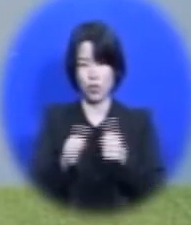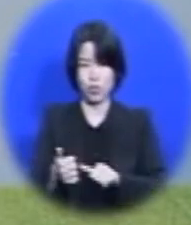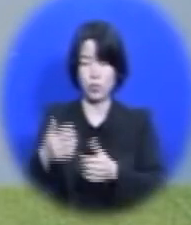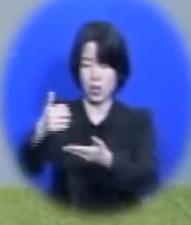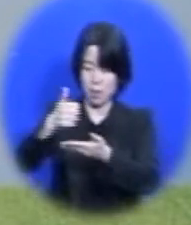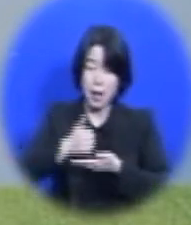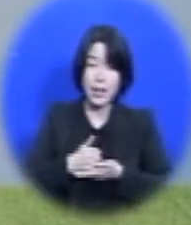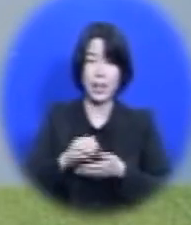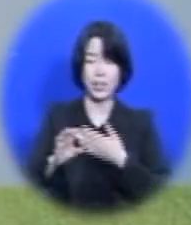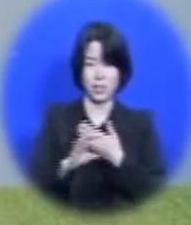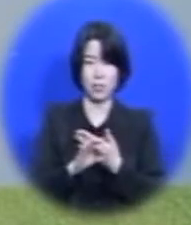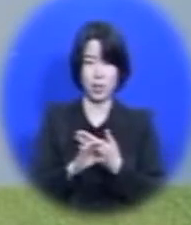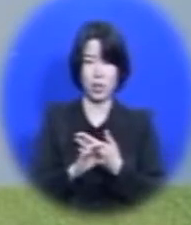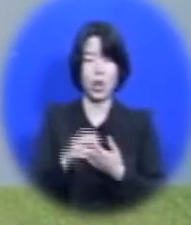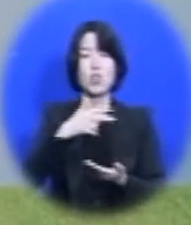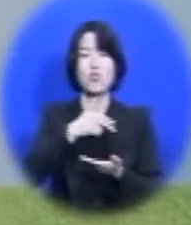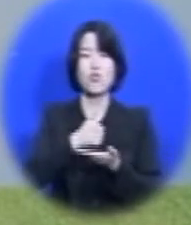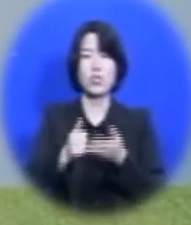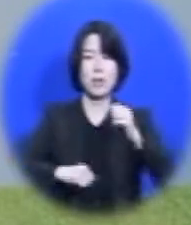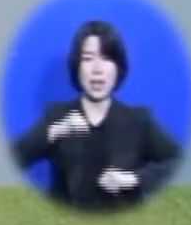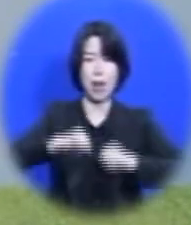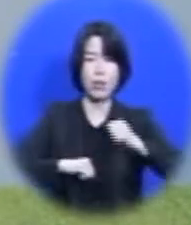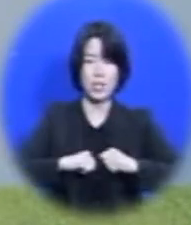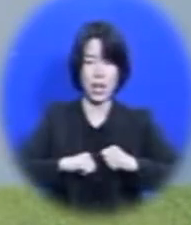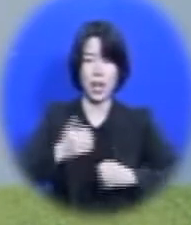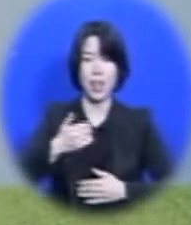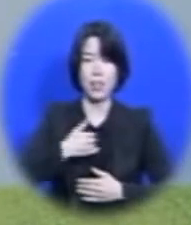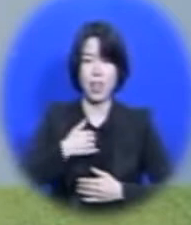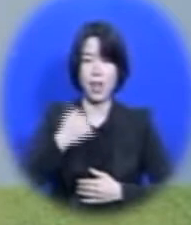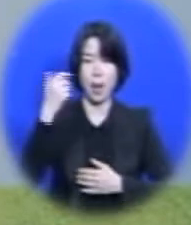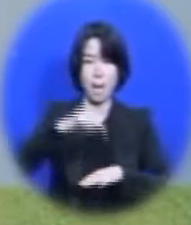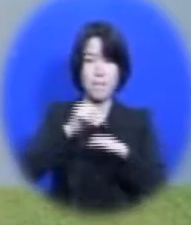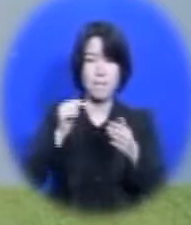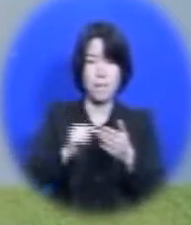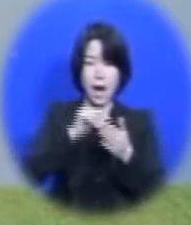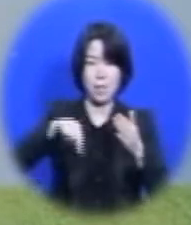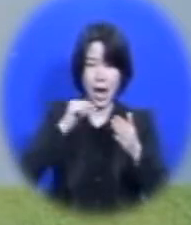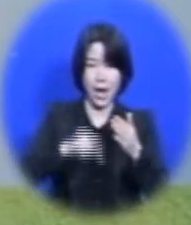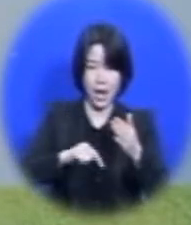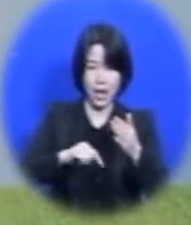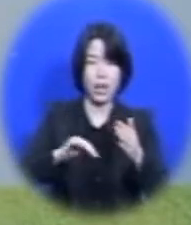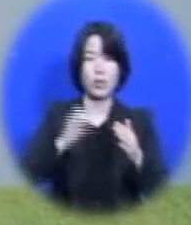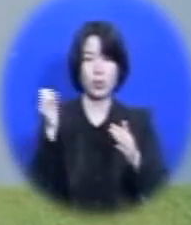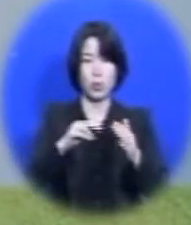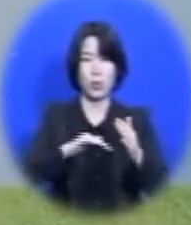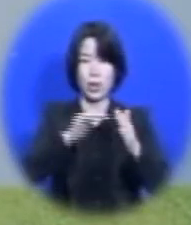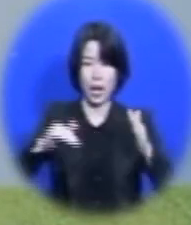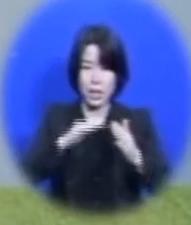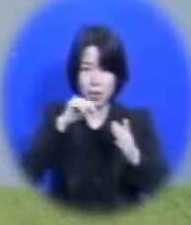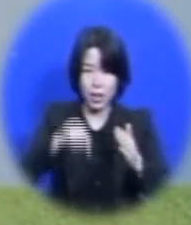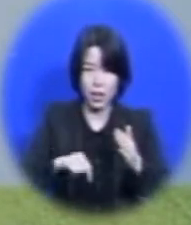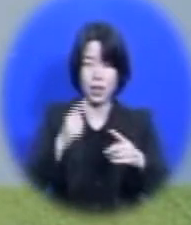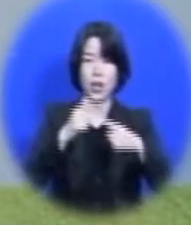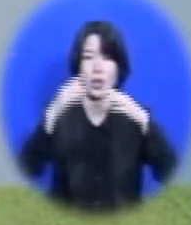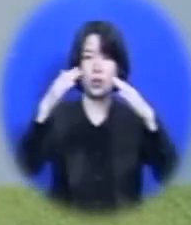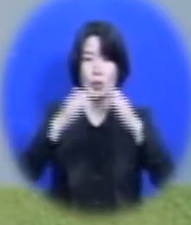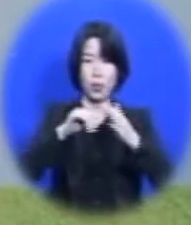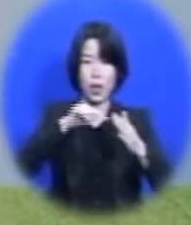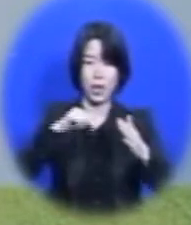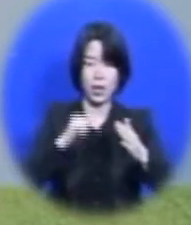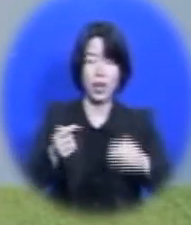받아들이면 주님의 역사가 내 심령 안에, 우리 가정에, 우리 교회에, 여러분이 살고